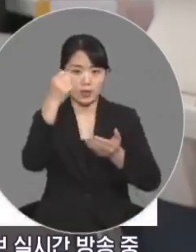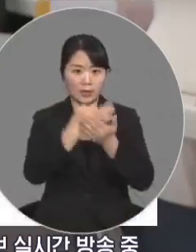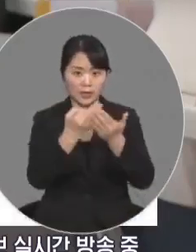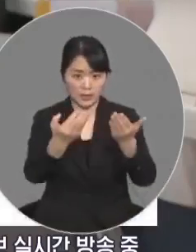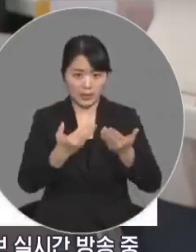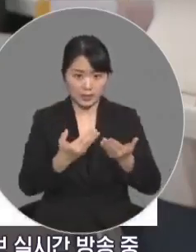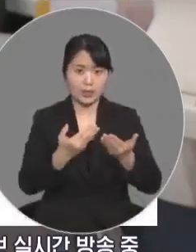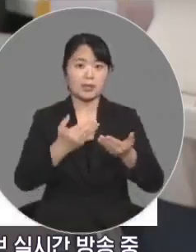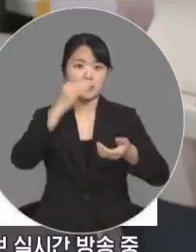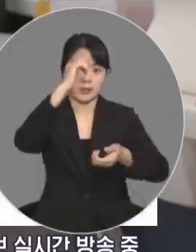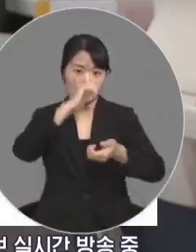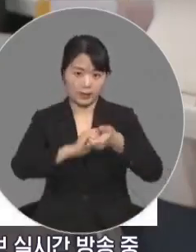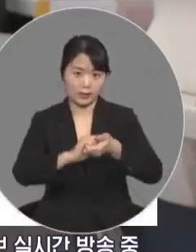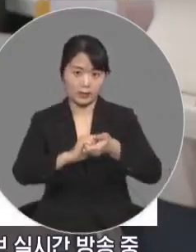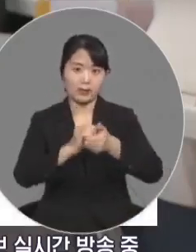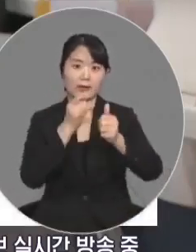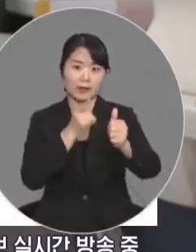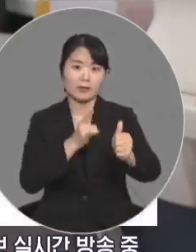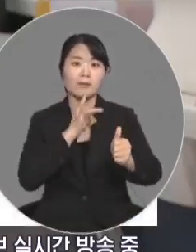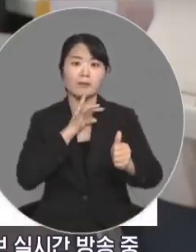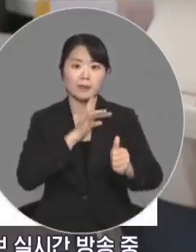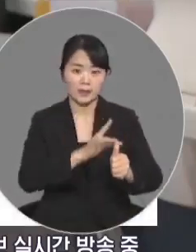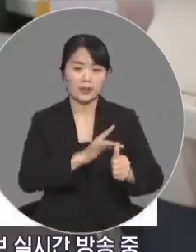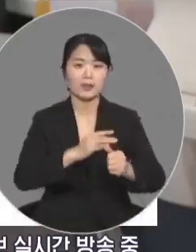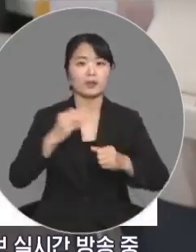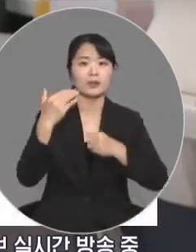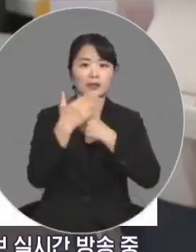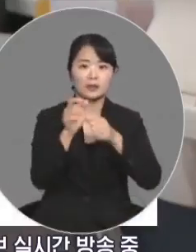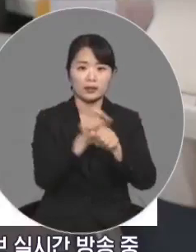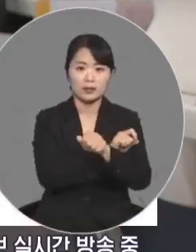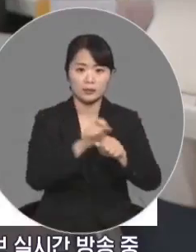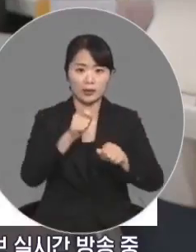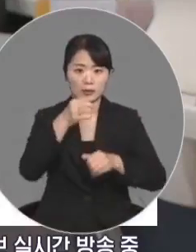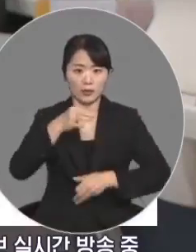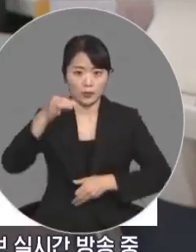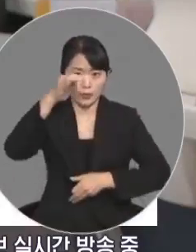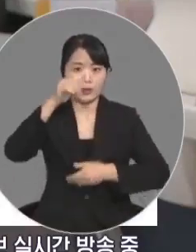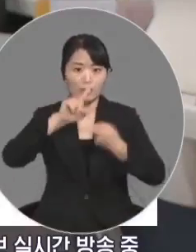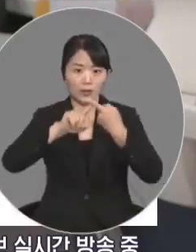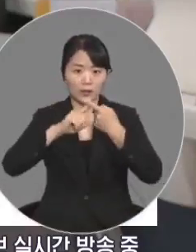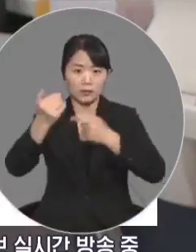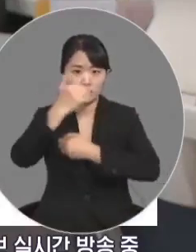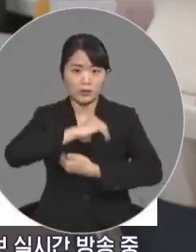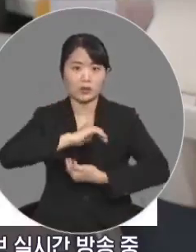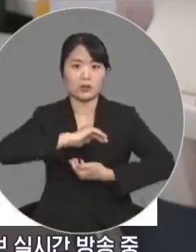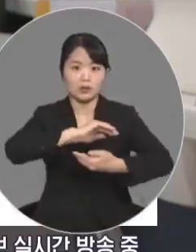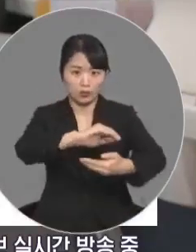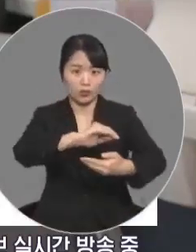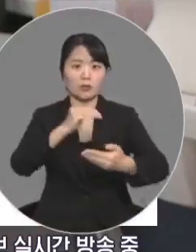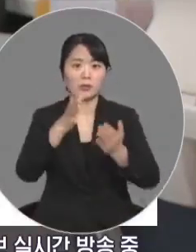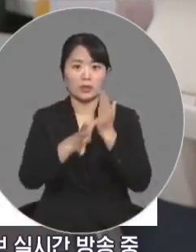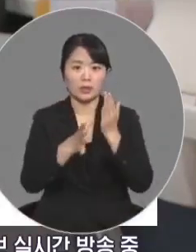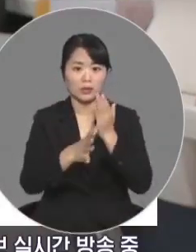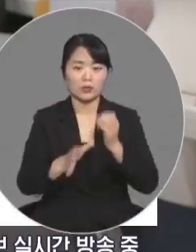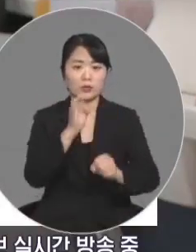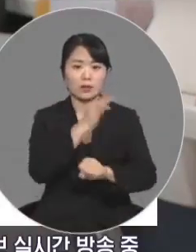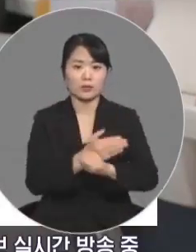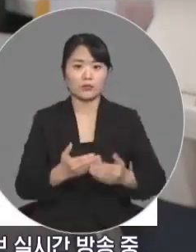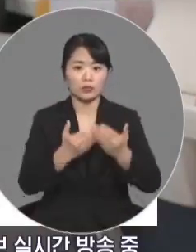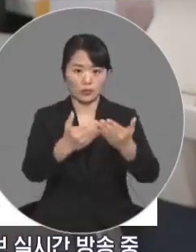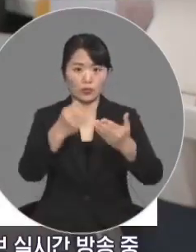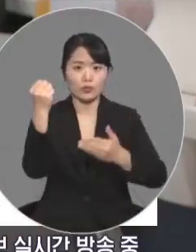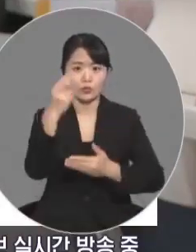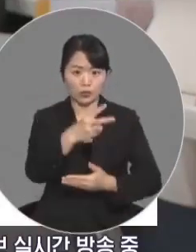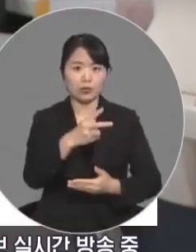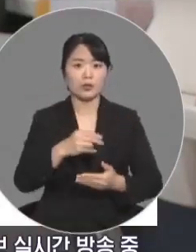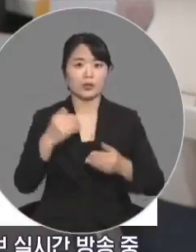고객분들에 한해서 정기예금, 특별우대금리를 지원하는 상품을 판매 중에 있으며, 필요시 세무 상담 등을 무료로